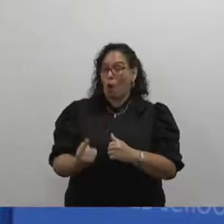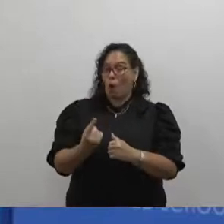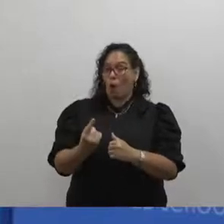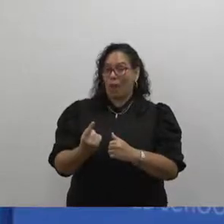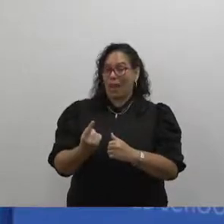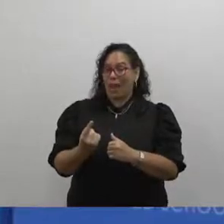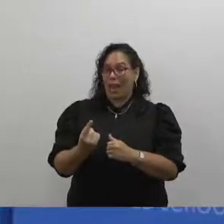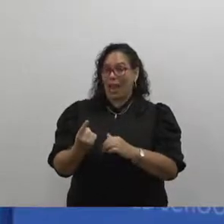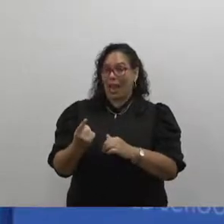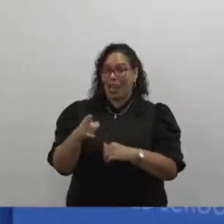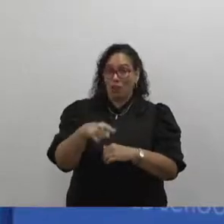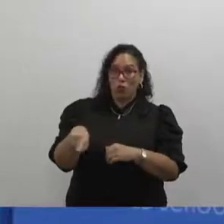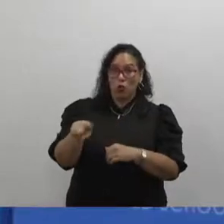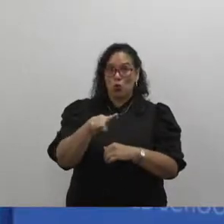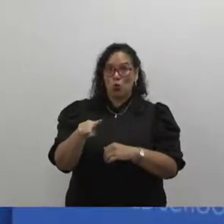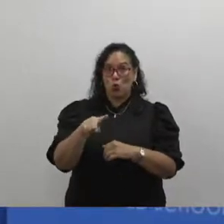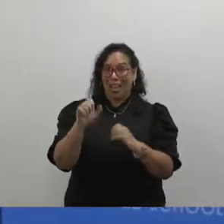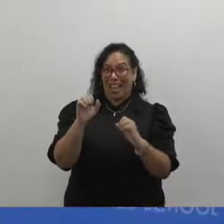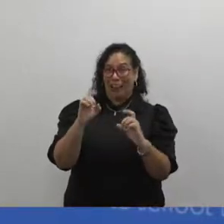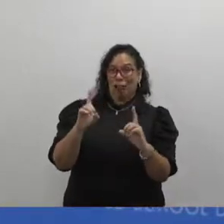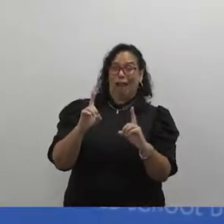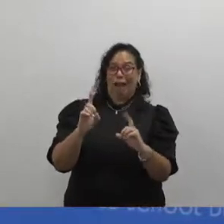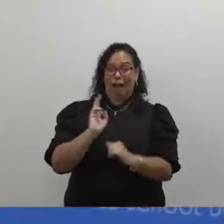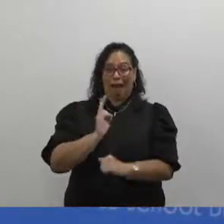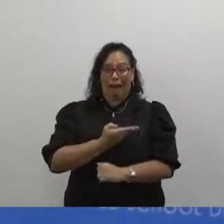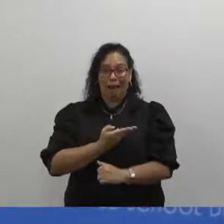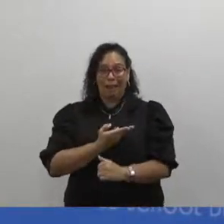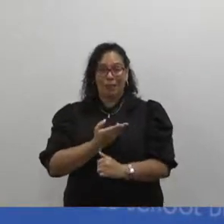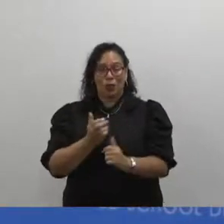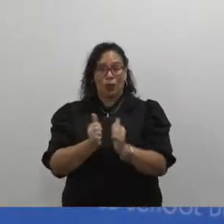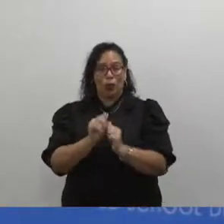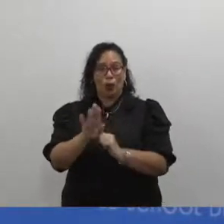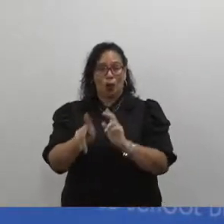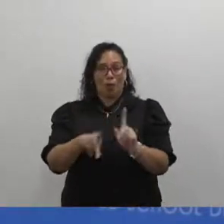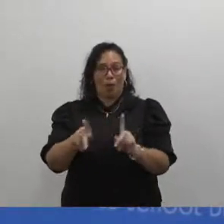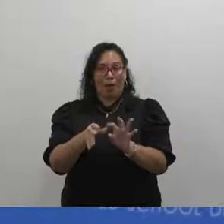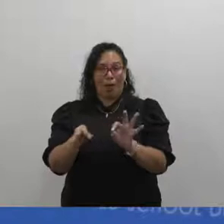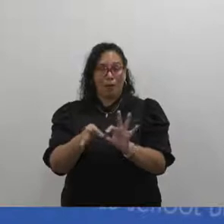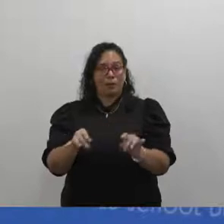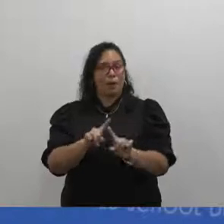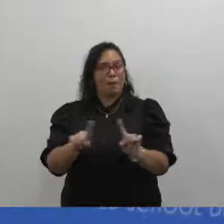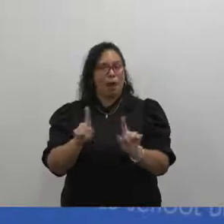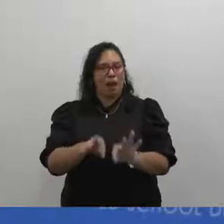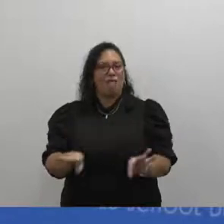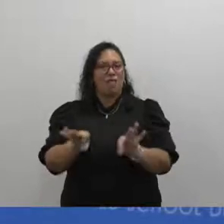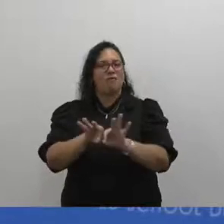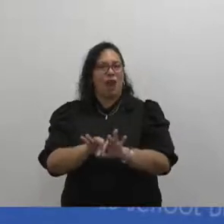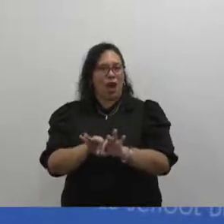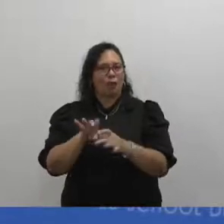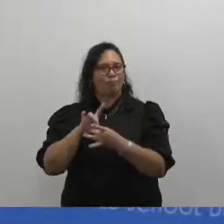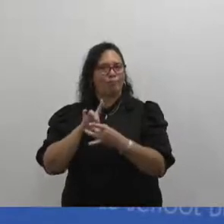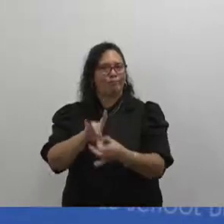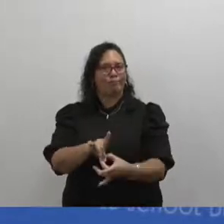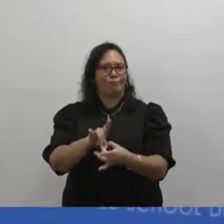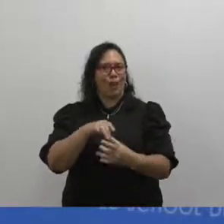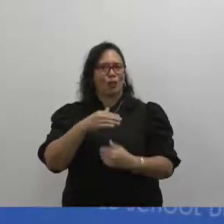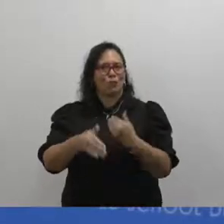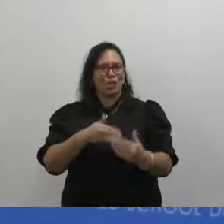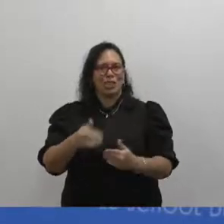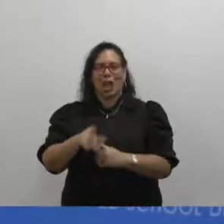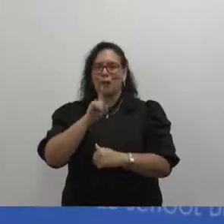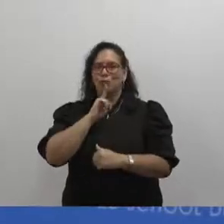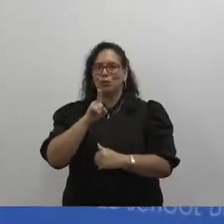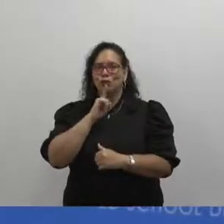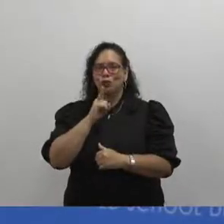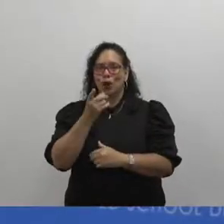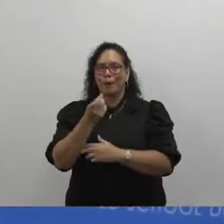mần mên trăm tại bụi kê thư ca ọp rùm bụi kê bụi dương tam ca phát đòn mặt tệ nốt tế cứ tha bụi kê châu rùm khăn ông